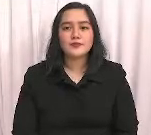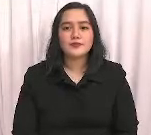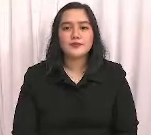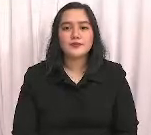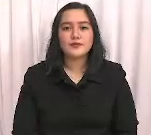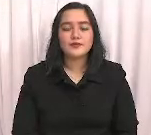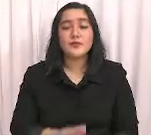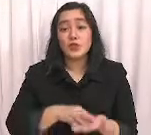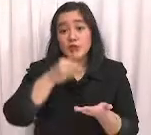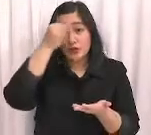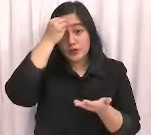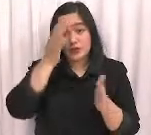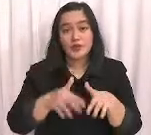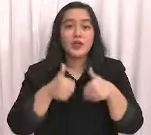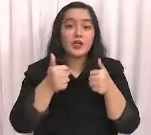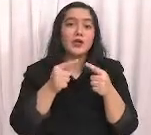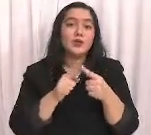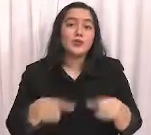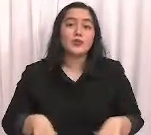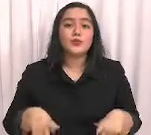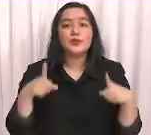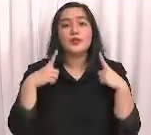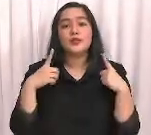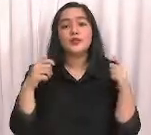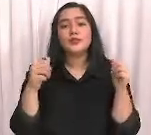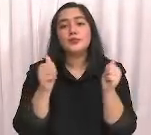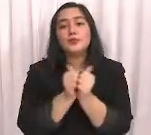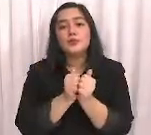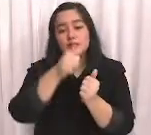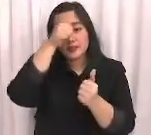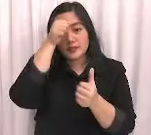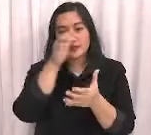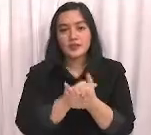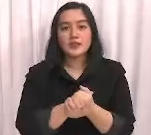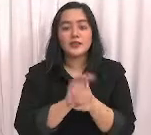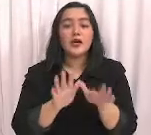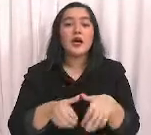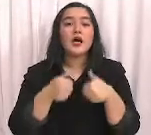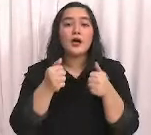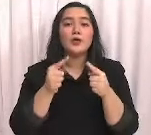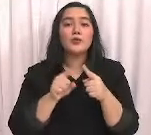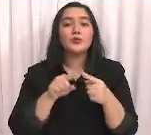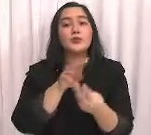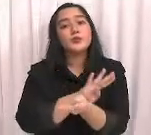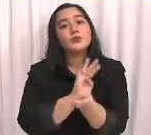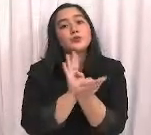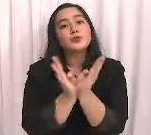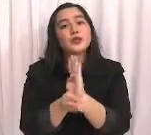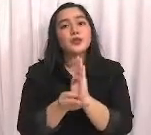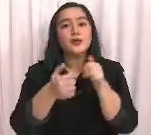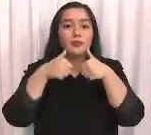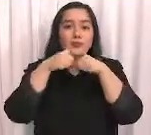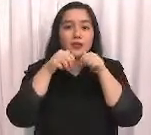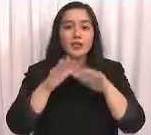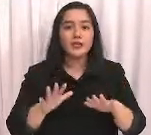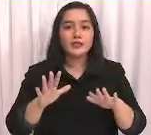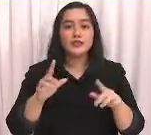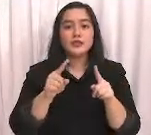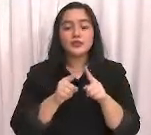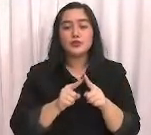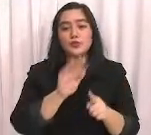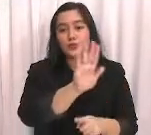paano nyo po pakikisamahan yung asawa ninyo, paano kayo magiging blessing sa asawa ninyo. And makikita po natin